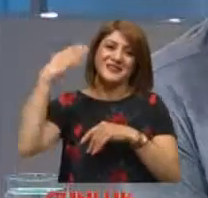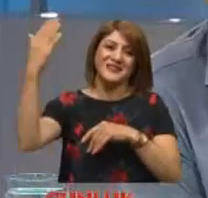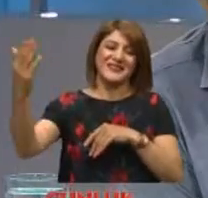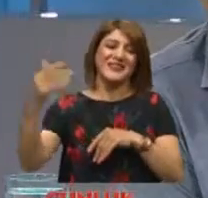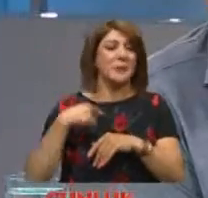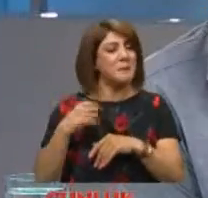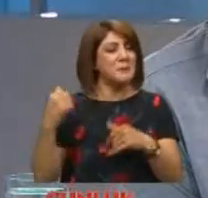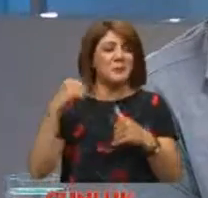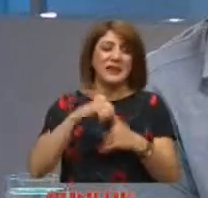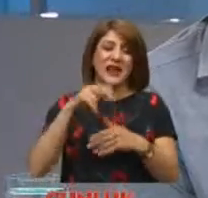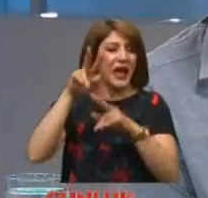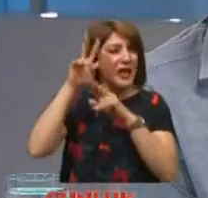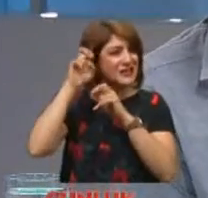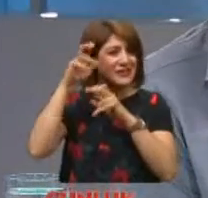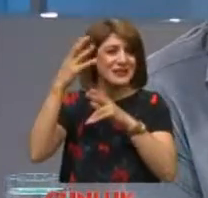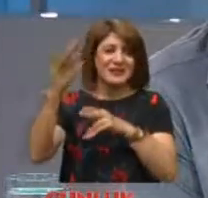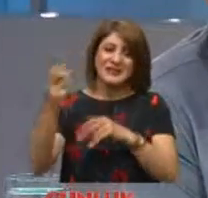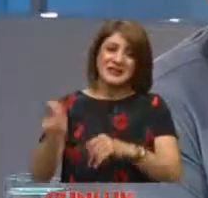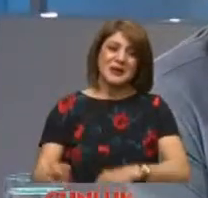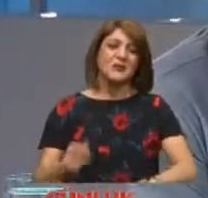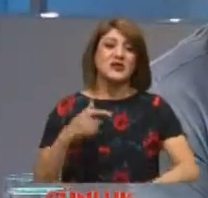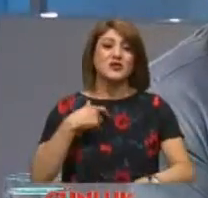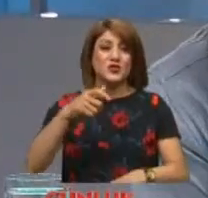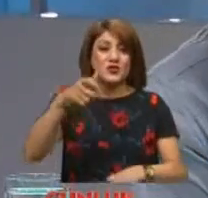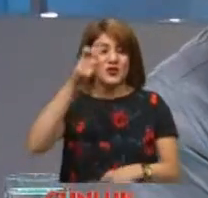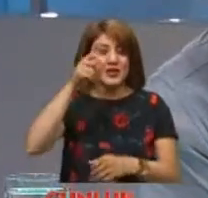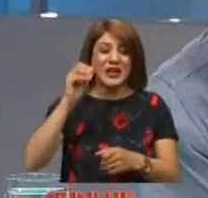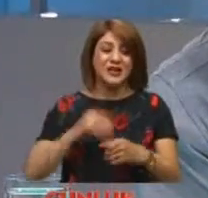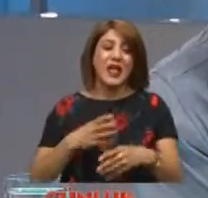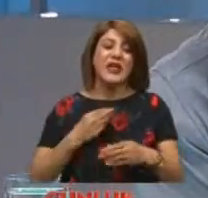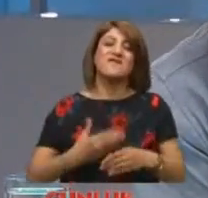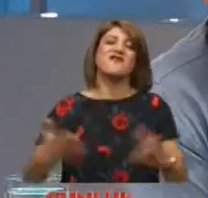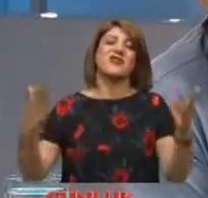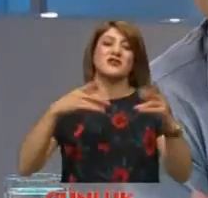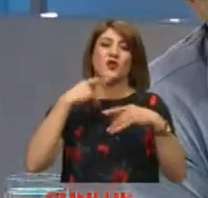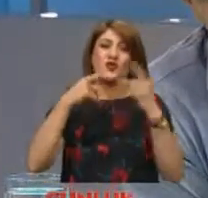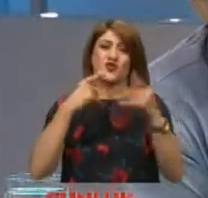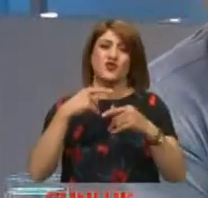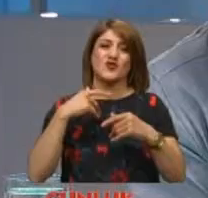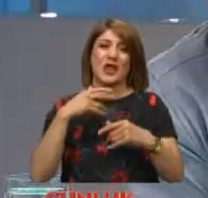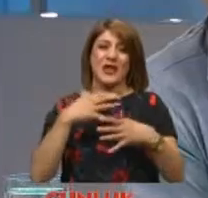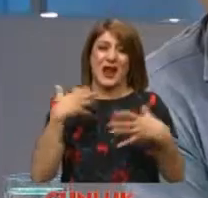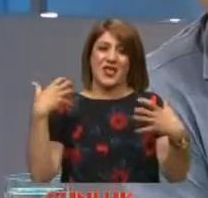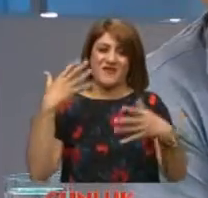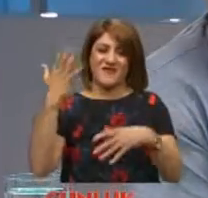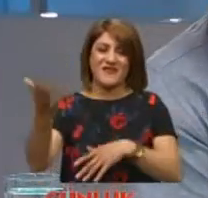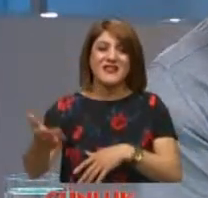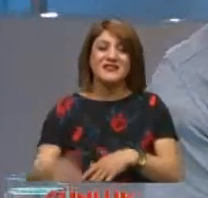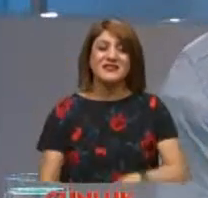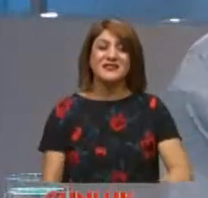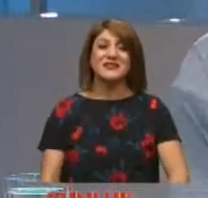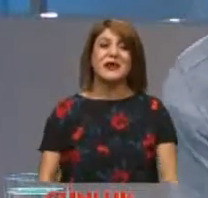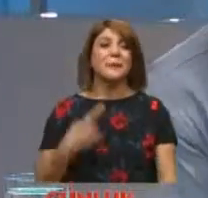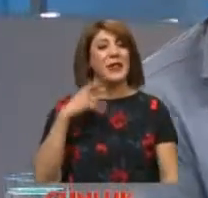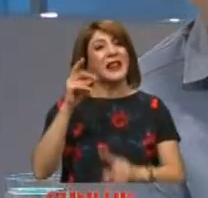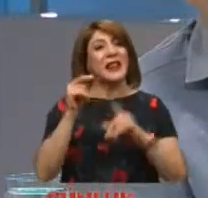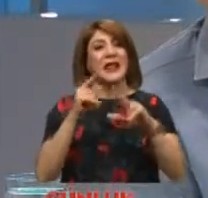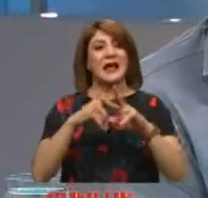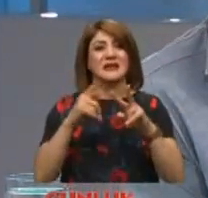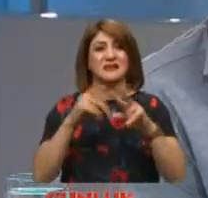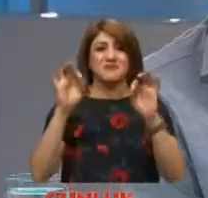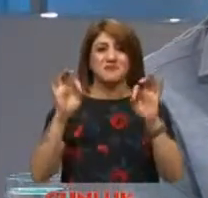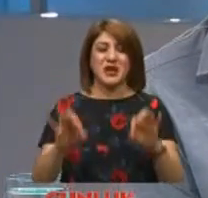bir daha hatırlarız yani böylece. Çünkü bu hafta ülkede en çok konuşulan hayvandı penguen. Şimdi ilk bir ilanla başlıyoruz. Aslında